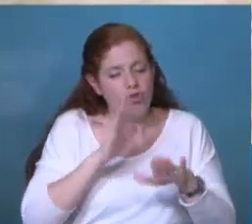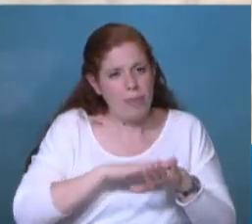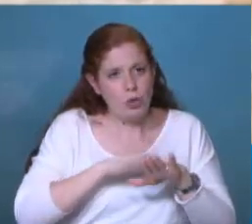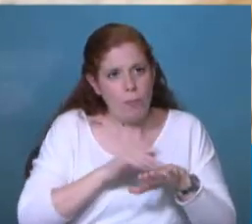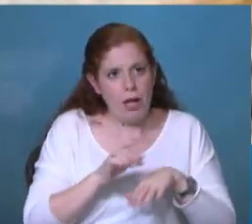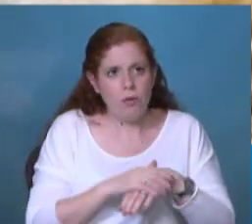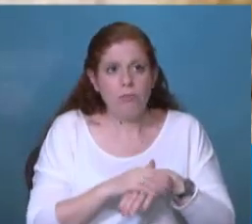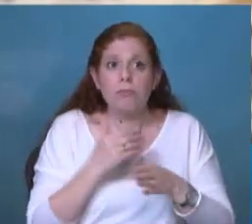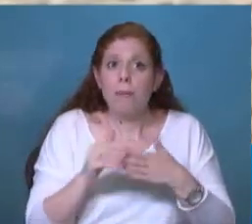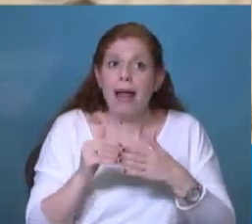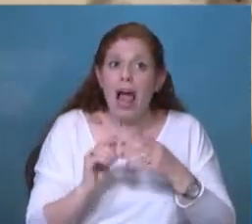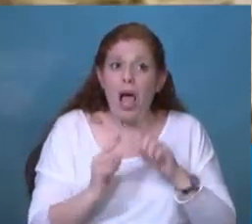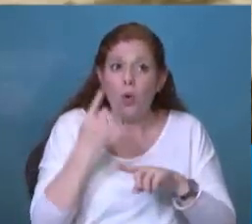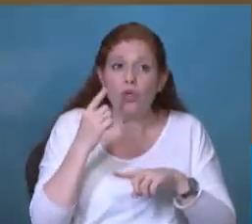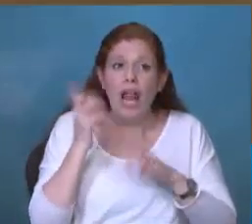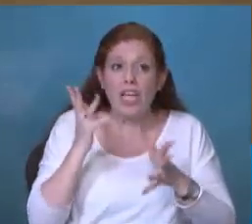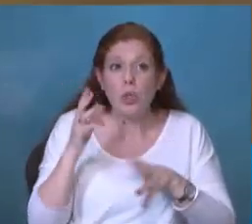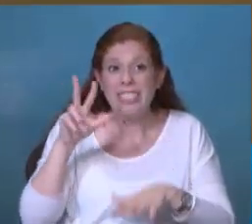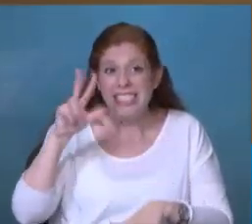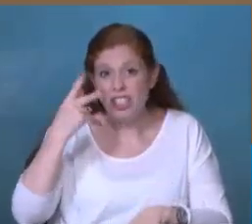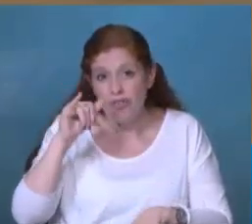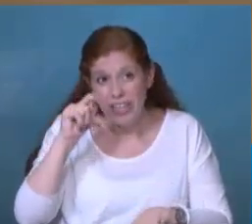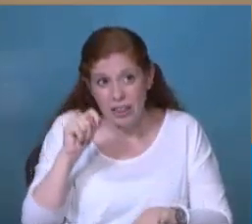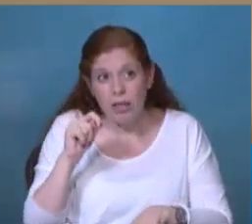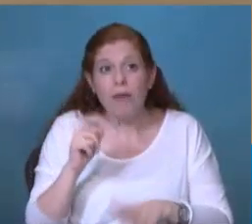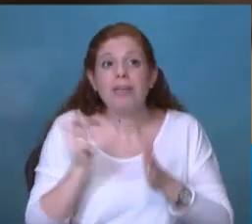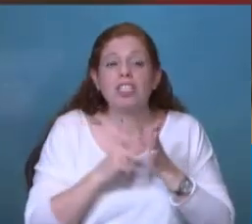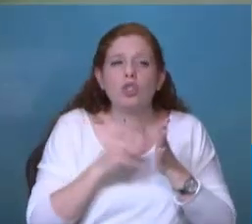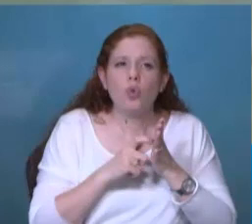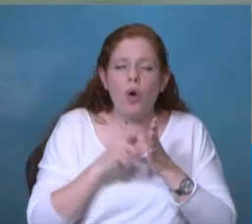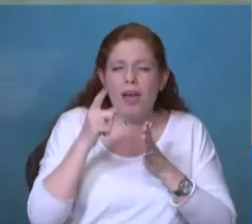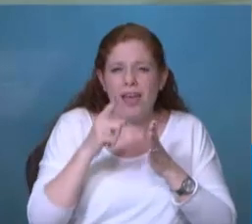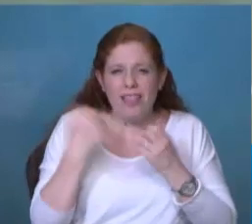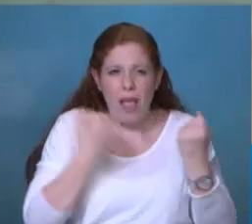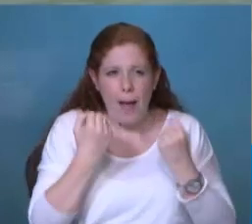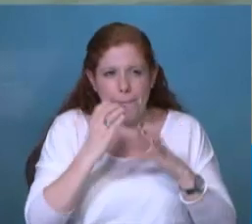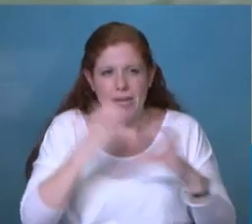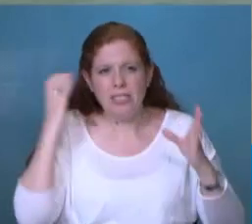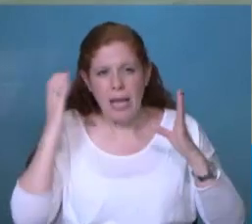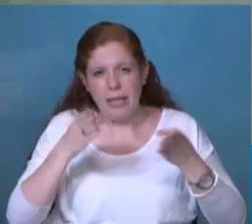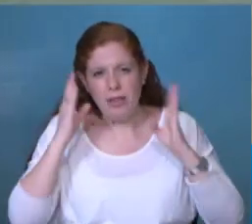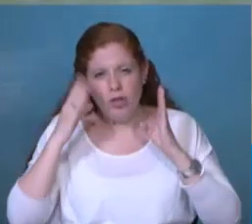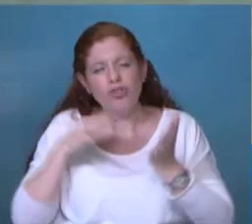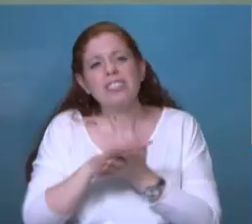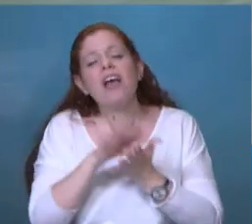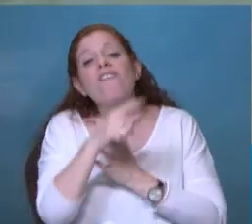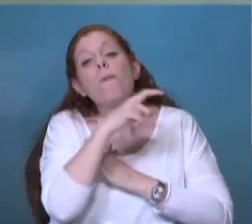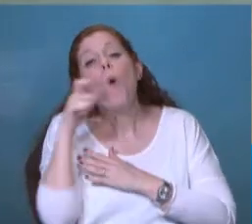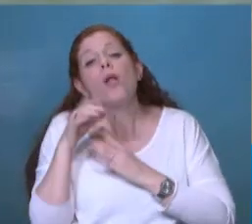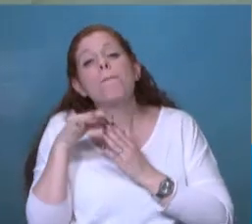של אסון צפית. הם נדרשו בחילוץ נהג מסעית שנסחף מאות מטרים